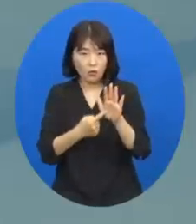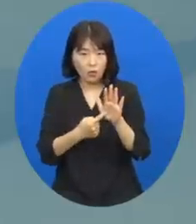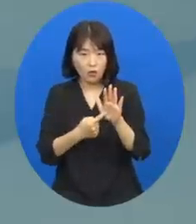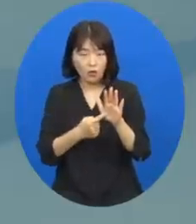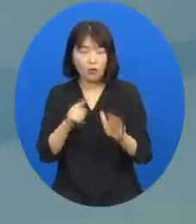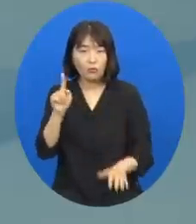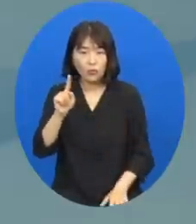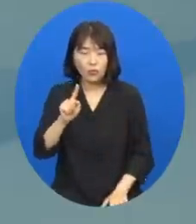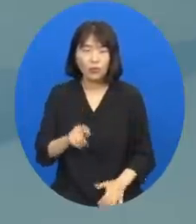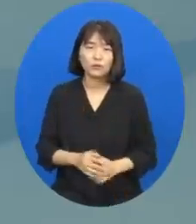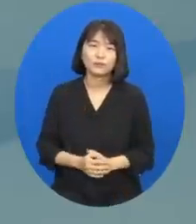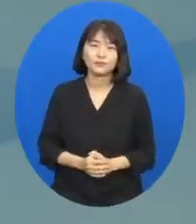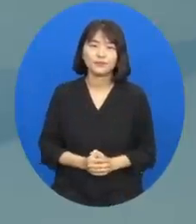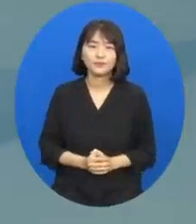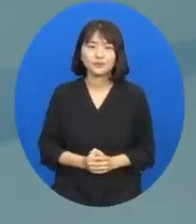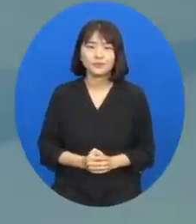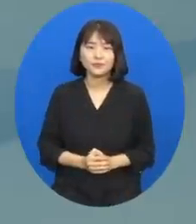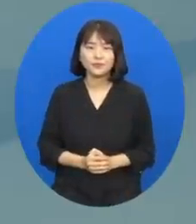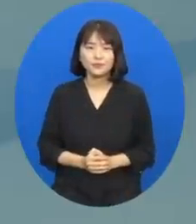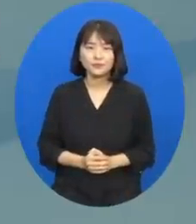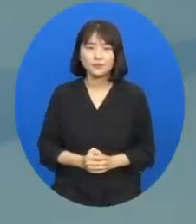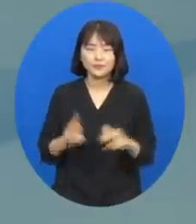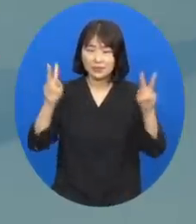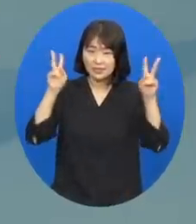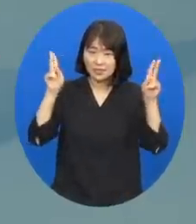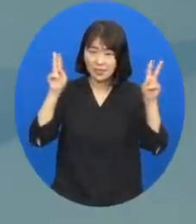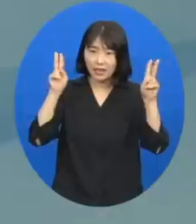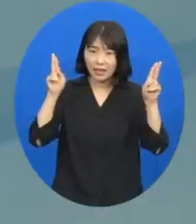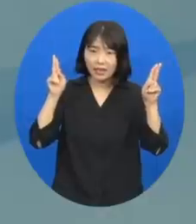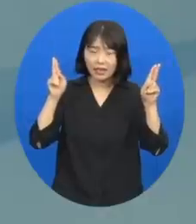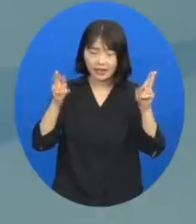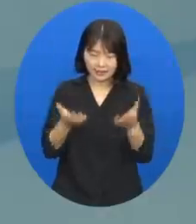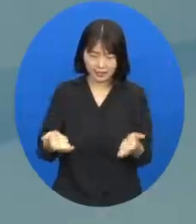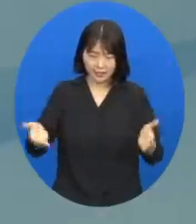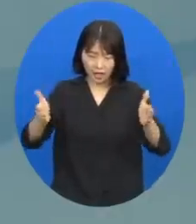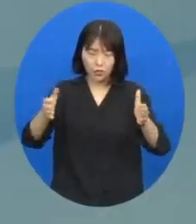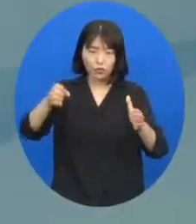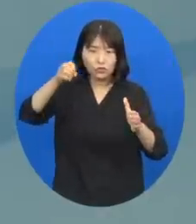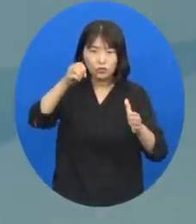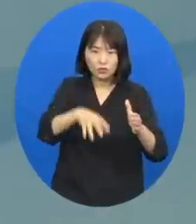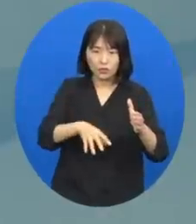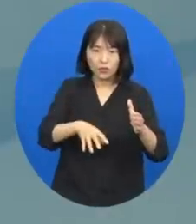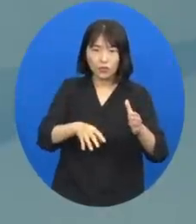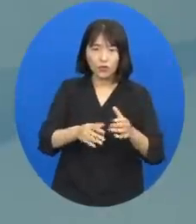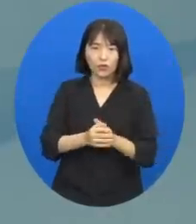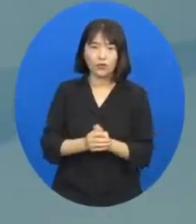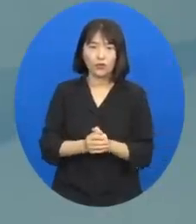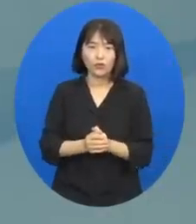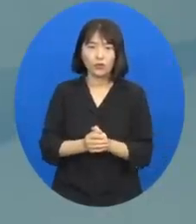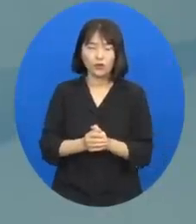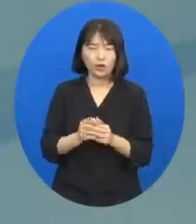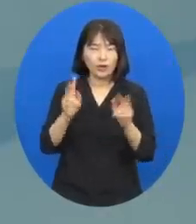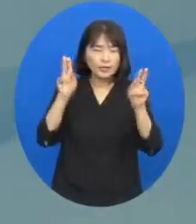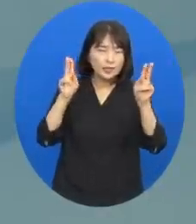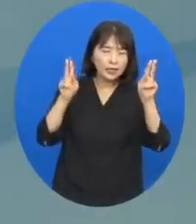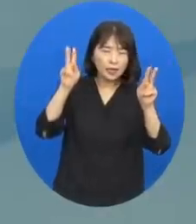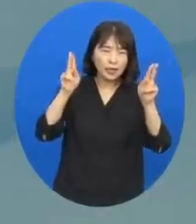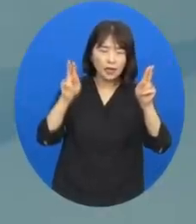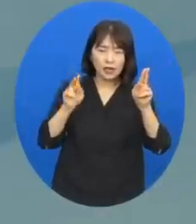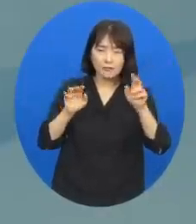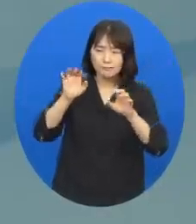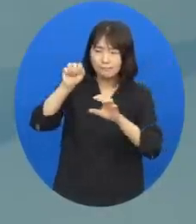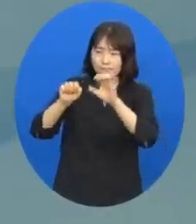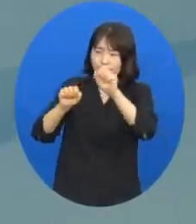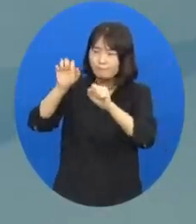펜타일 t 뭐냐면 개를 양동이에 되면요 이런 현상을 보게 됩니다 개들이 올라가려고 하는데